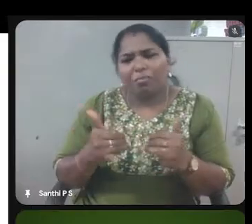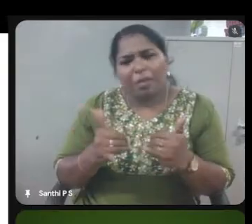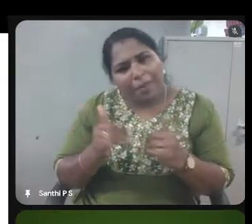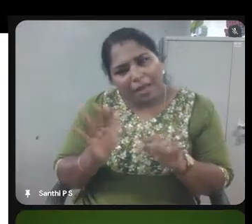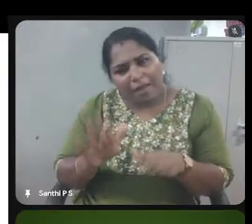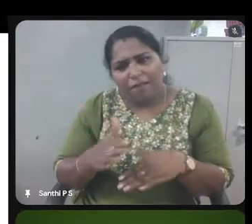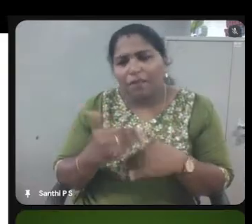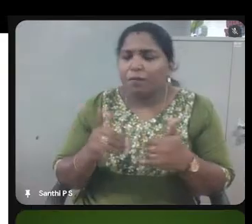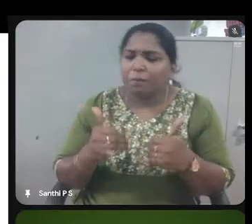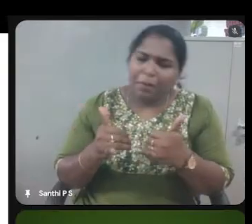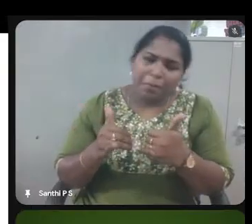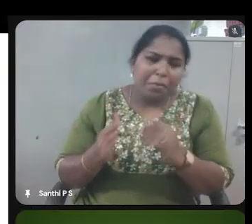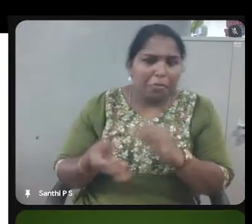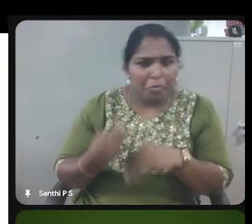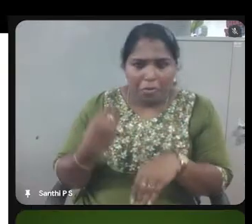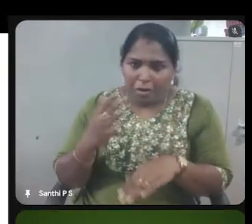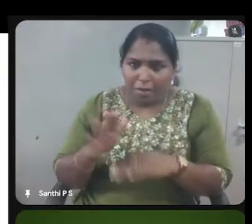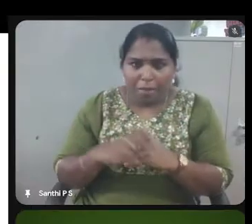ഫുൾ ടൈം കളി.